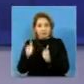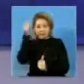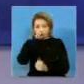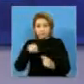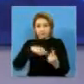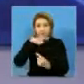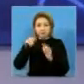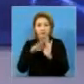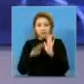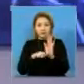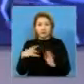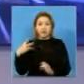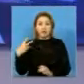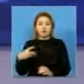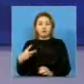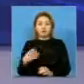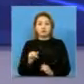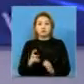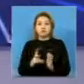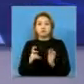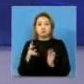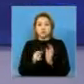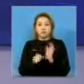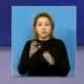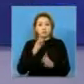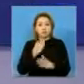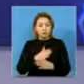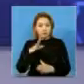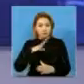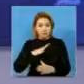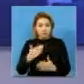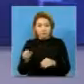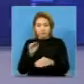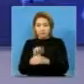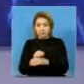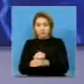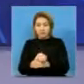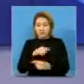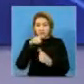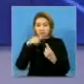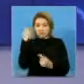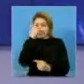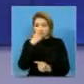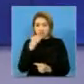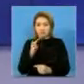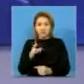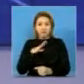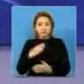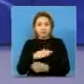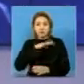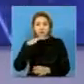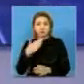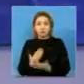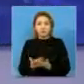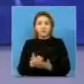бастау бағдарламасымен 200-ге жоқ жоба қаралып қолдауға ие болады. Оған қоса жеке кәсібін бастауға бөлінген грант көлемі де көбейді.